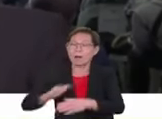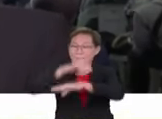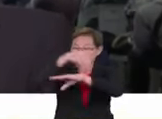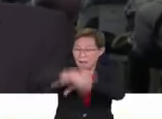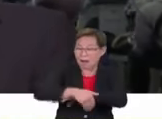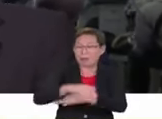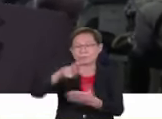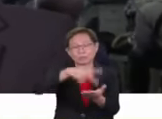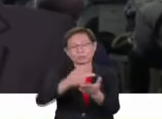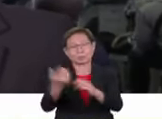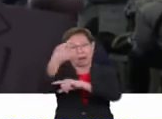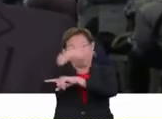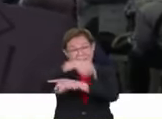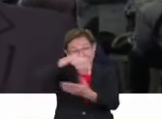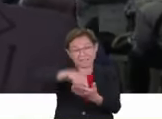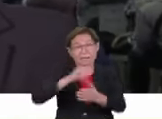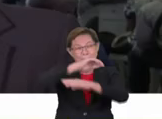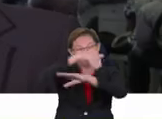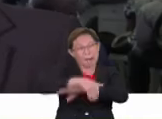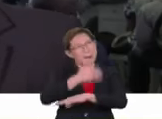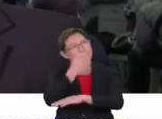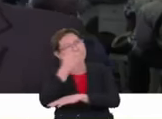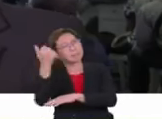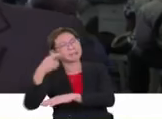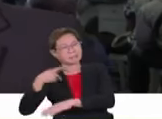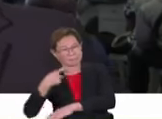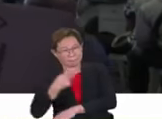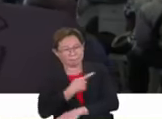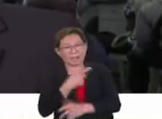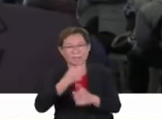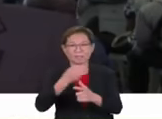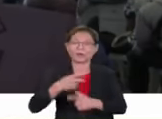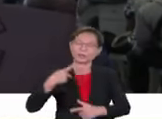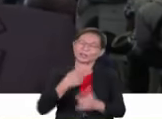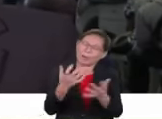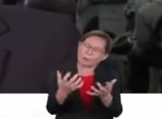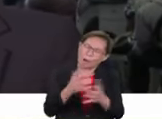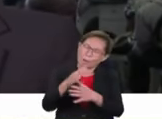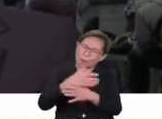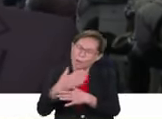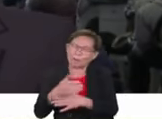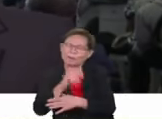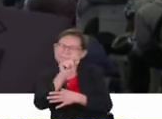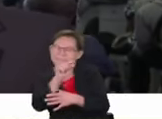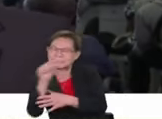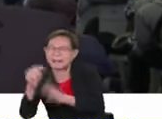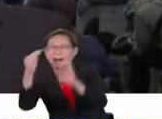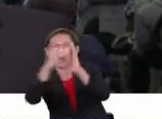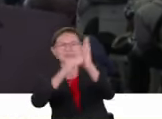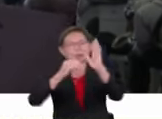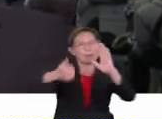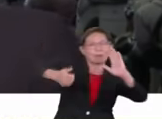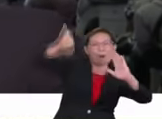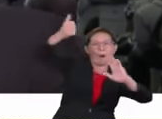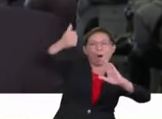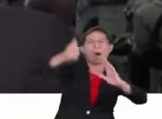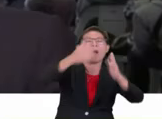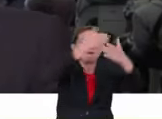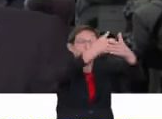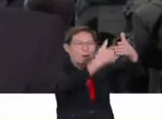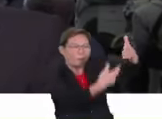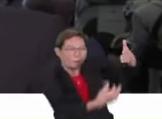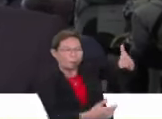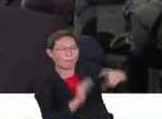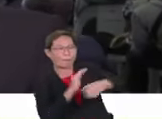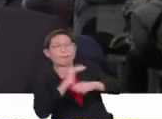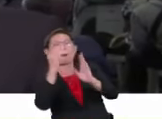konsert hari ini, pada malam ini elok rasanya kami ataupun kita ingin berkongsi sedikitlah tentang acara kemuncak intipati acara